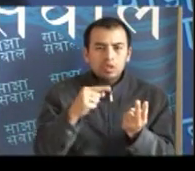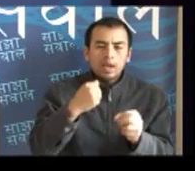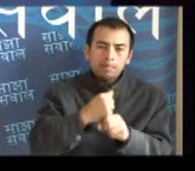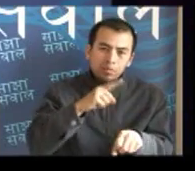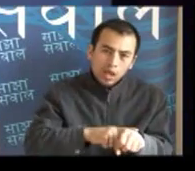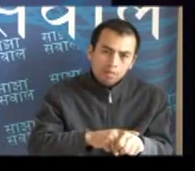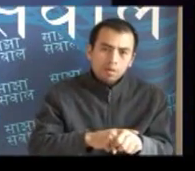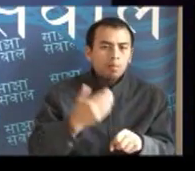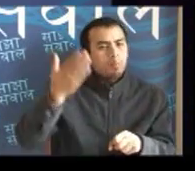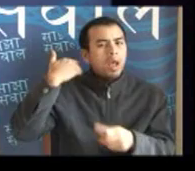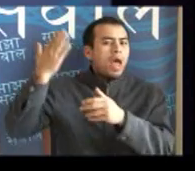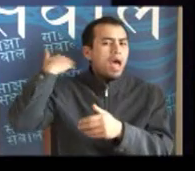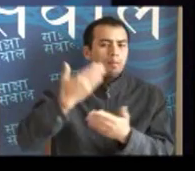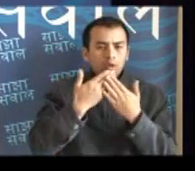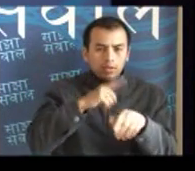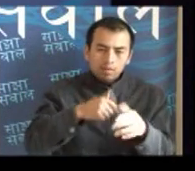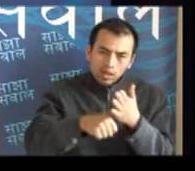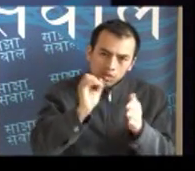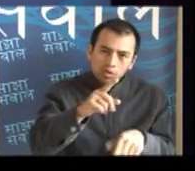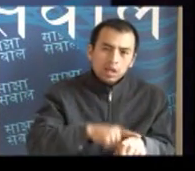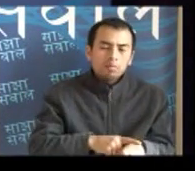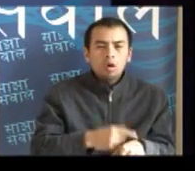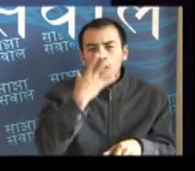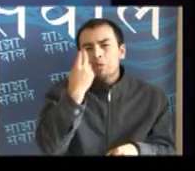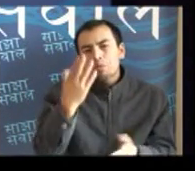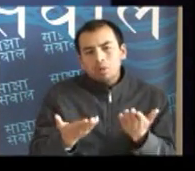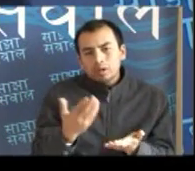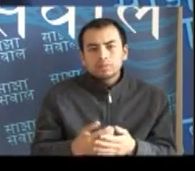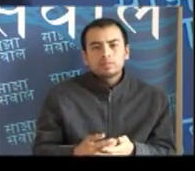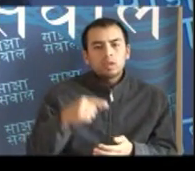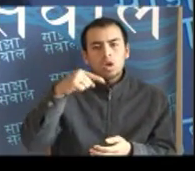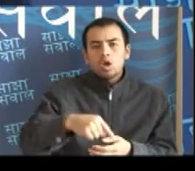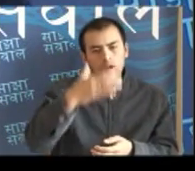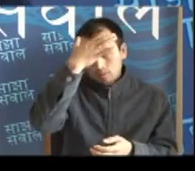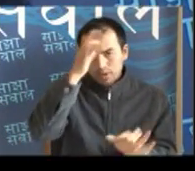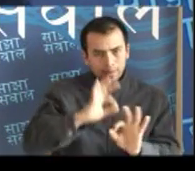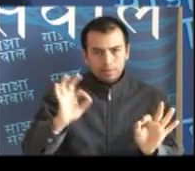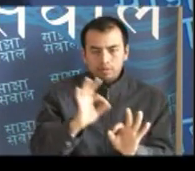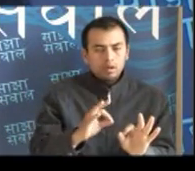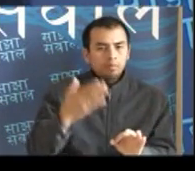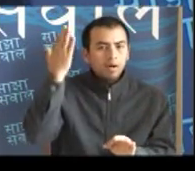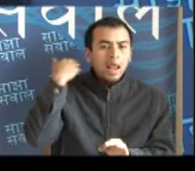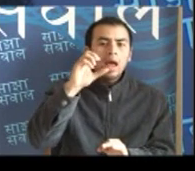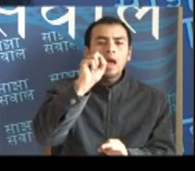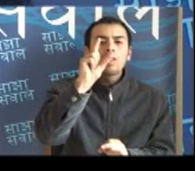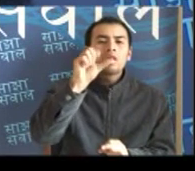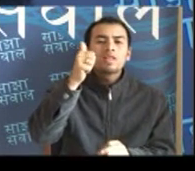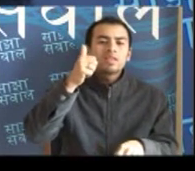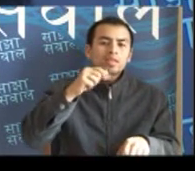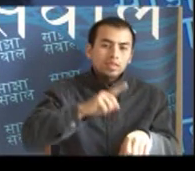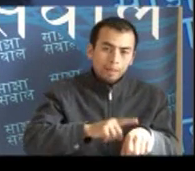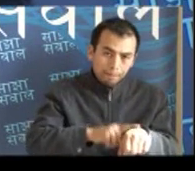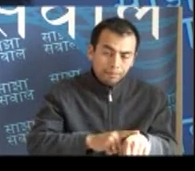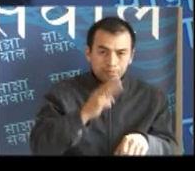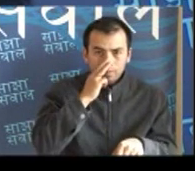काम गर्दाखेरि अथवा विगतमा पढ्दा जाँच दिँदाखेरि अप्ठ्यारो भएको? अहिले त खड्केको छैन, तर त्यो एसएलसी दिएकै बेलामा